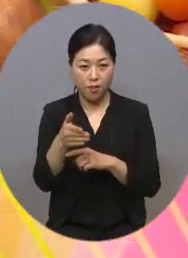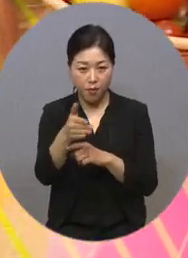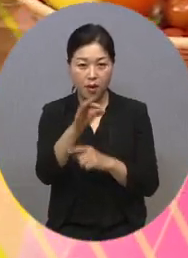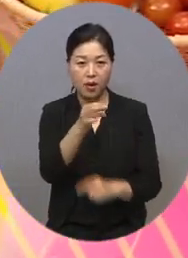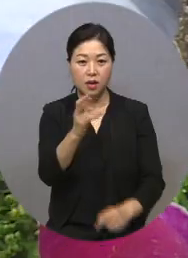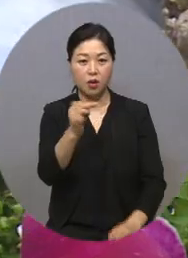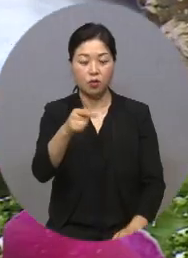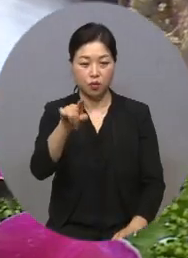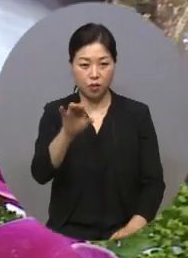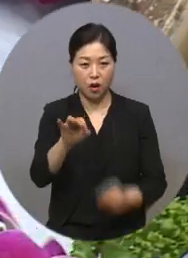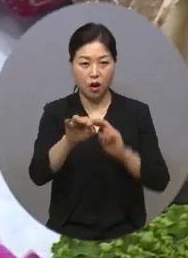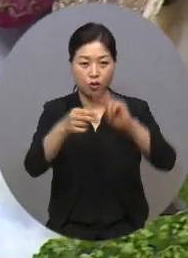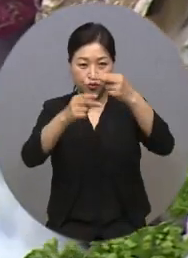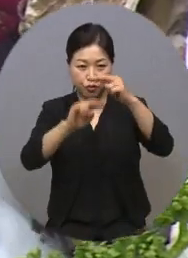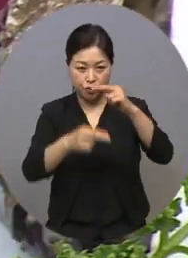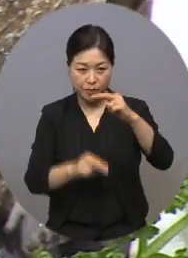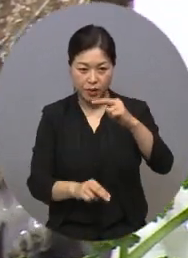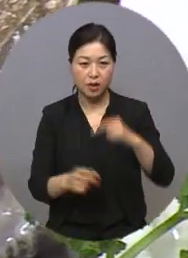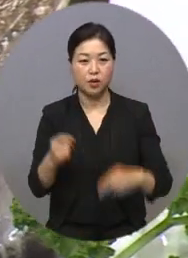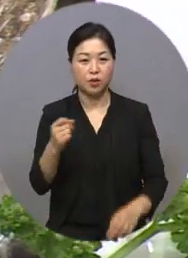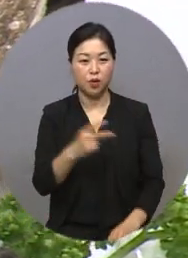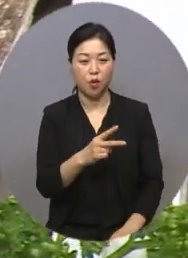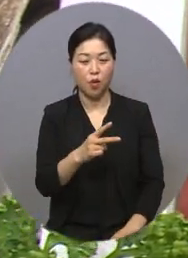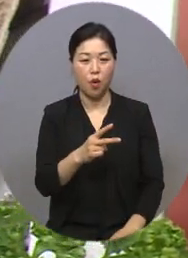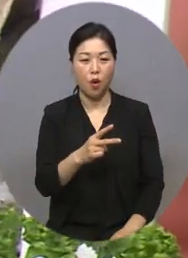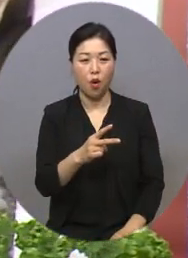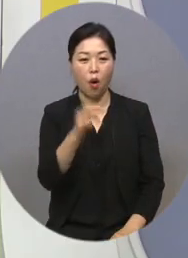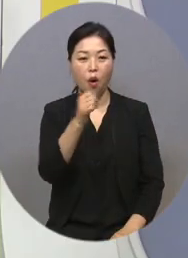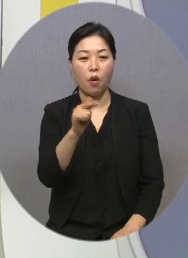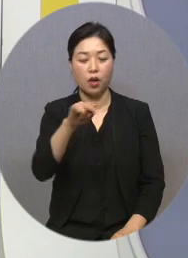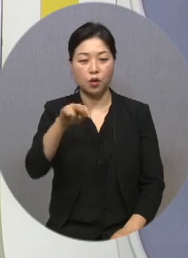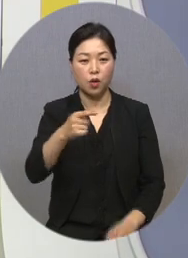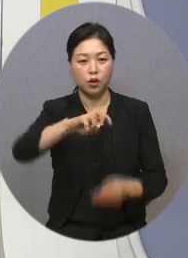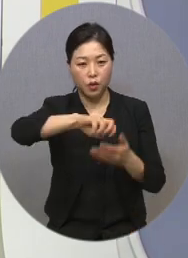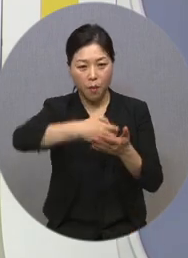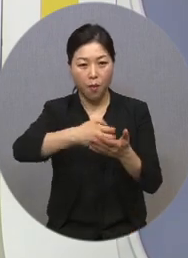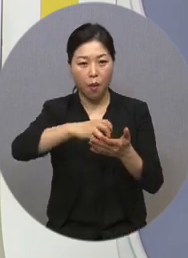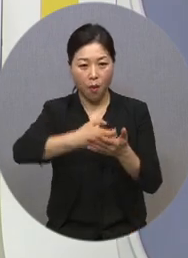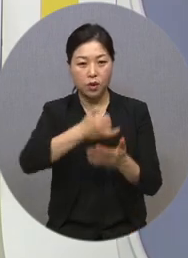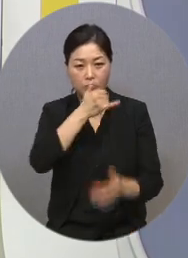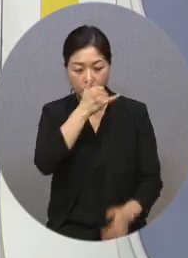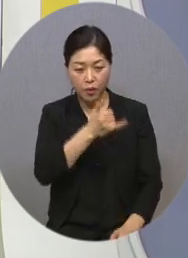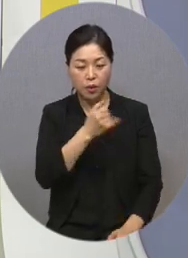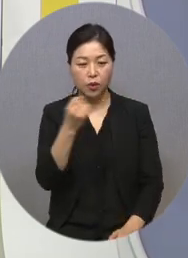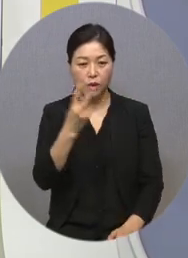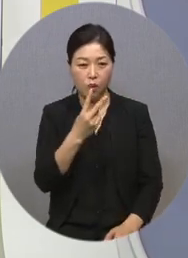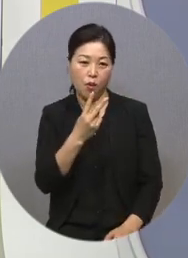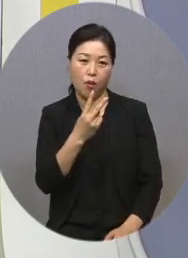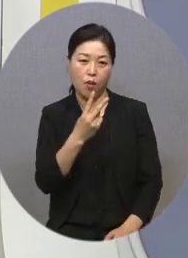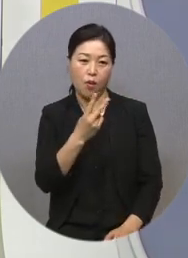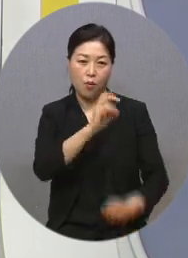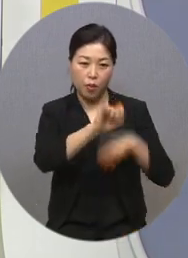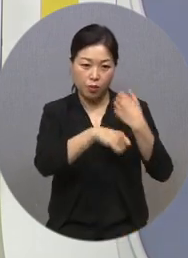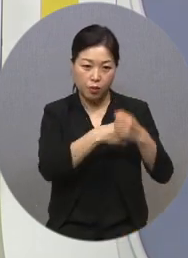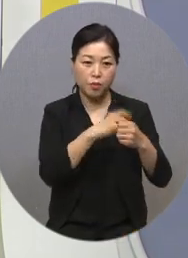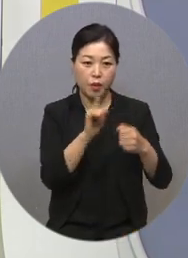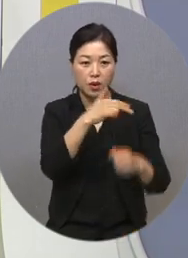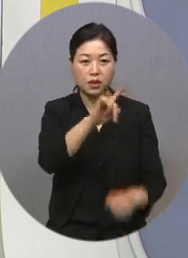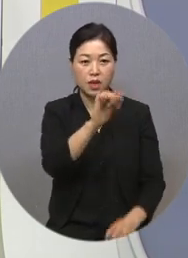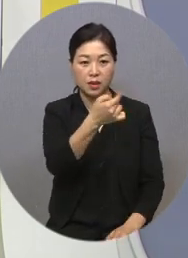굴배, 또 안도의 뭐 전복이 있고요. 그 다음에 축산물로는 네. 장 같은